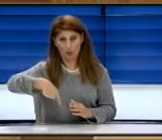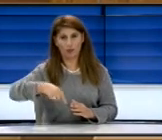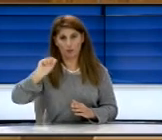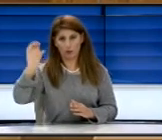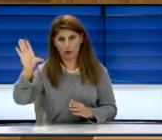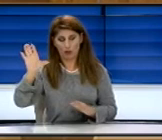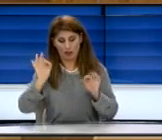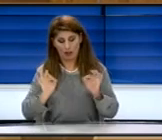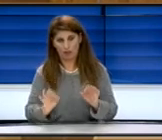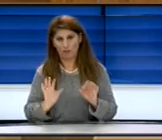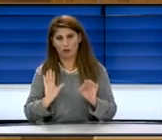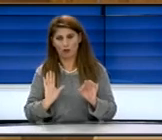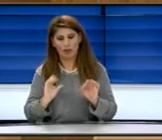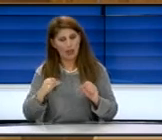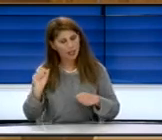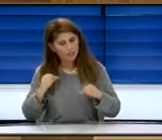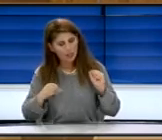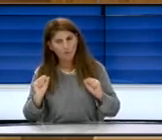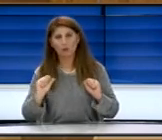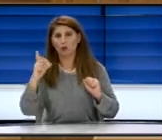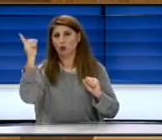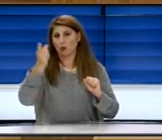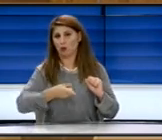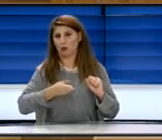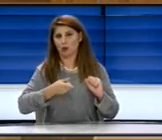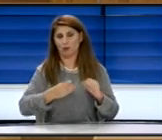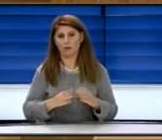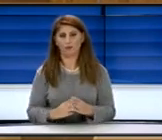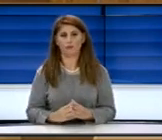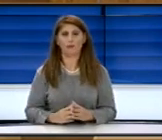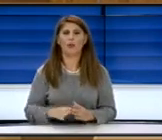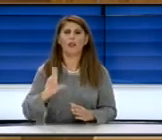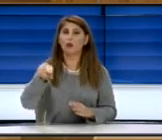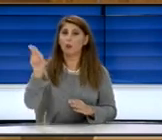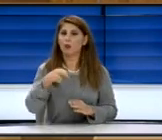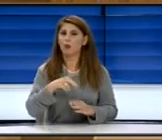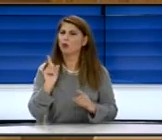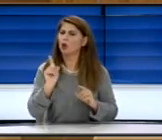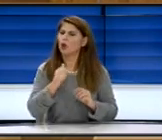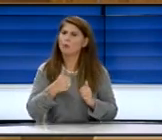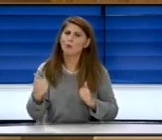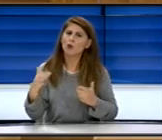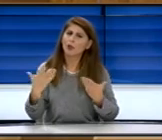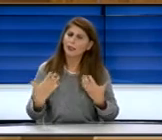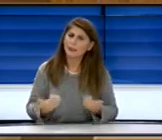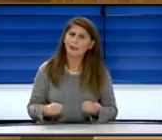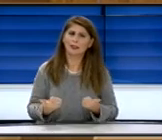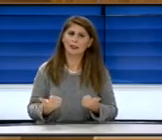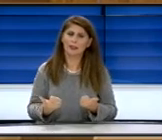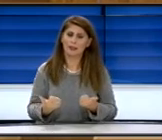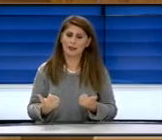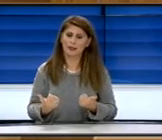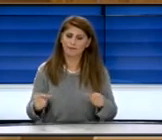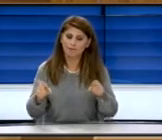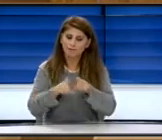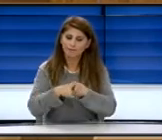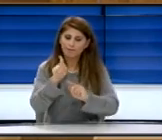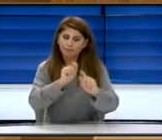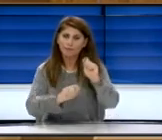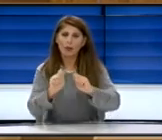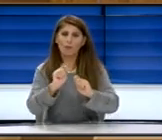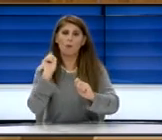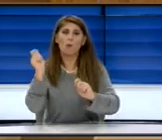ακριβώς. Απλά διαφωνεί στο ποσοστό. Και δεν το απορρίπτει όχι μόνο γιατί έχει συνδιαμορφώσει όλες τις